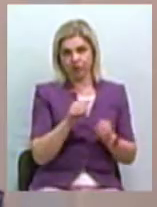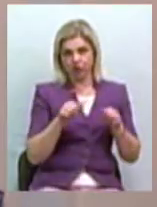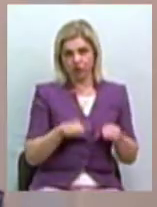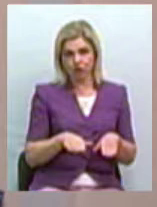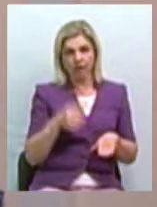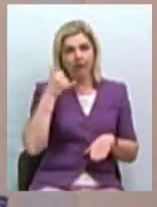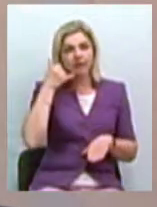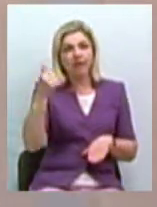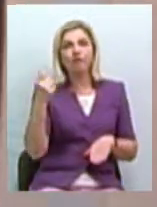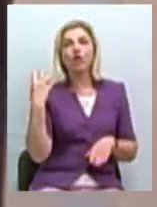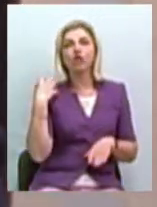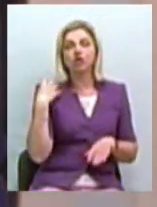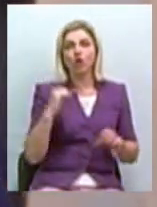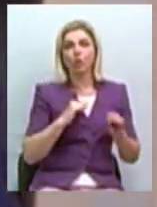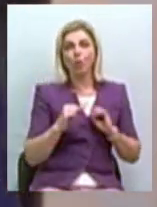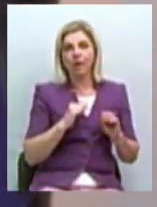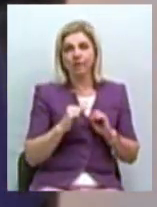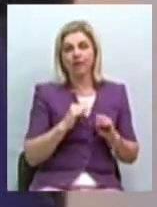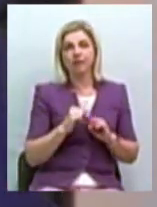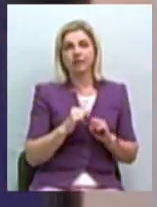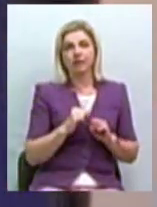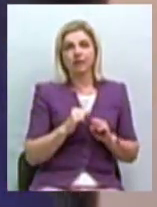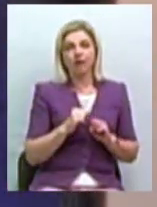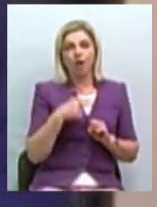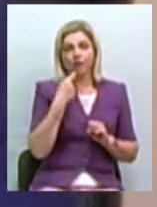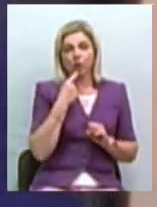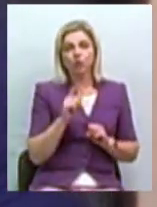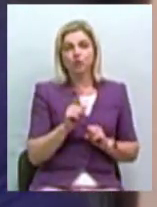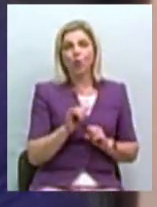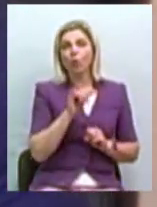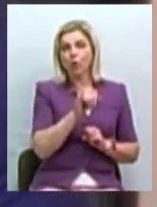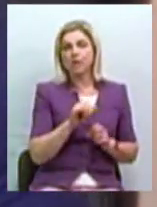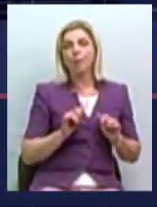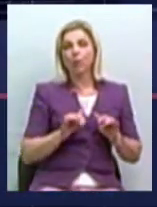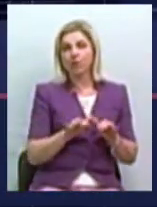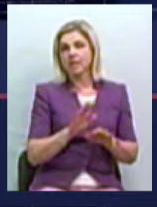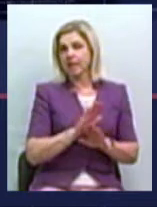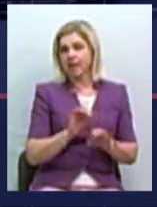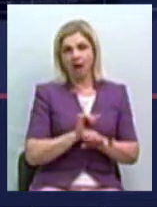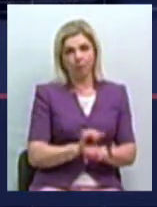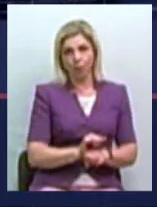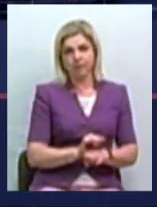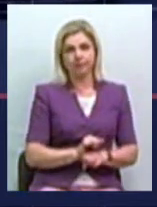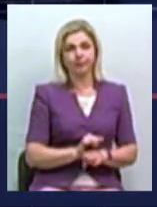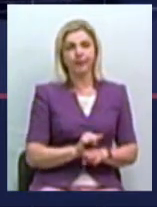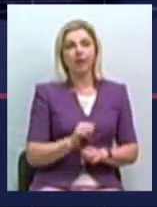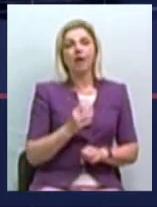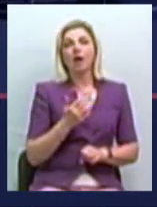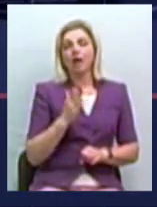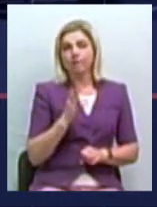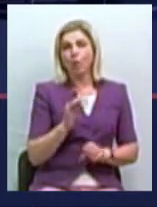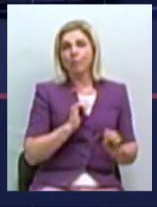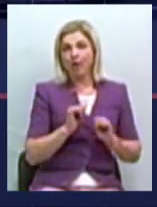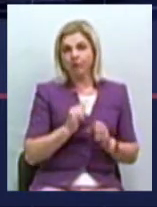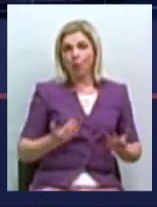Телефоном начальник управління комунального майна Мкртич Мкртичан говорить, у них процес не гальмується. Ось як тільки в управлінні